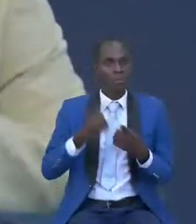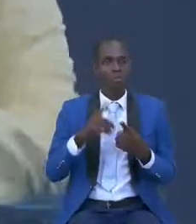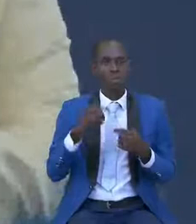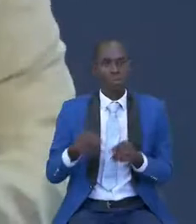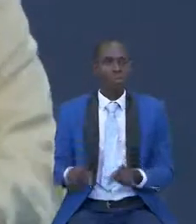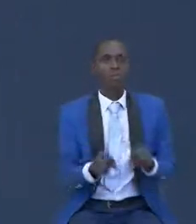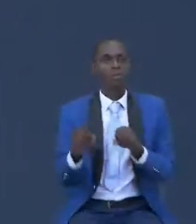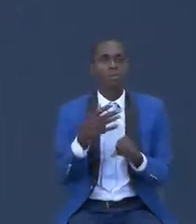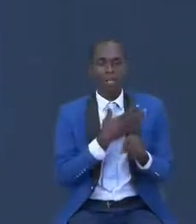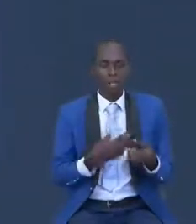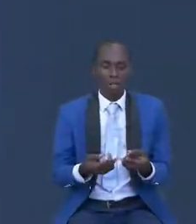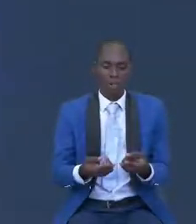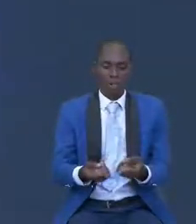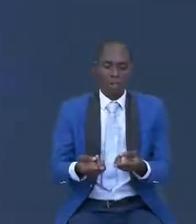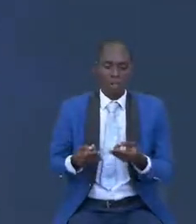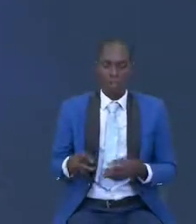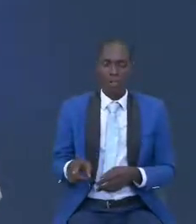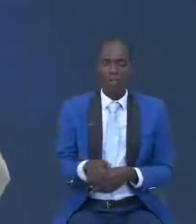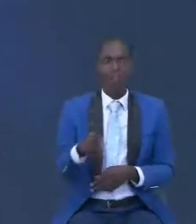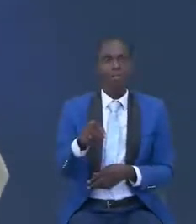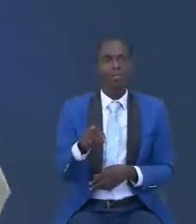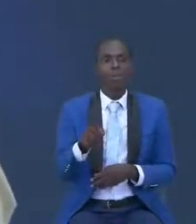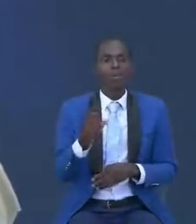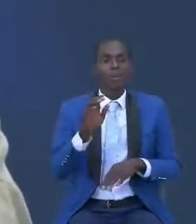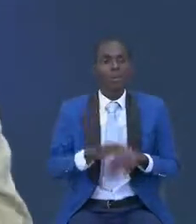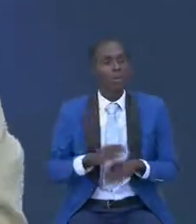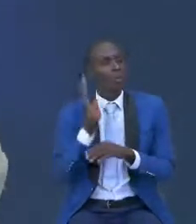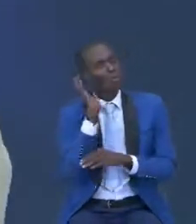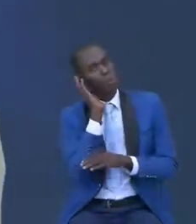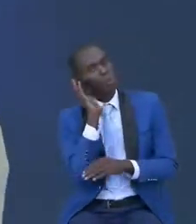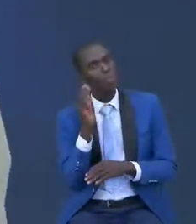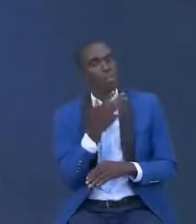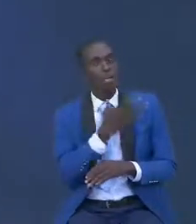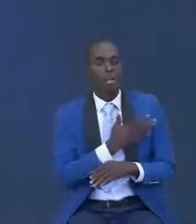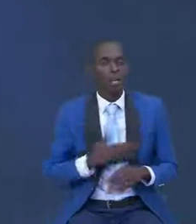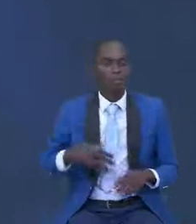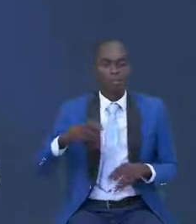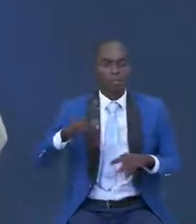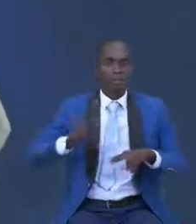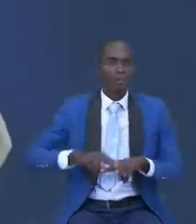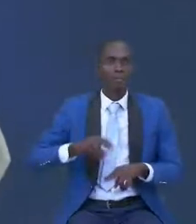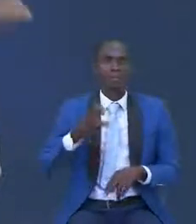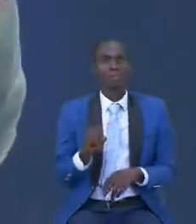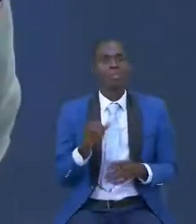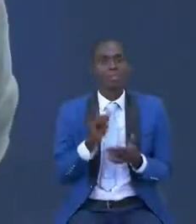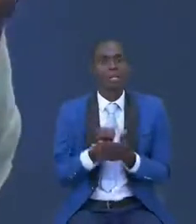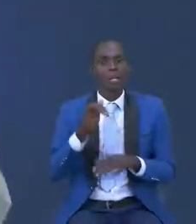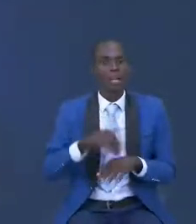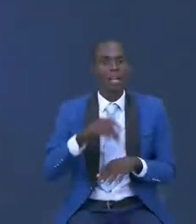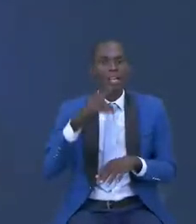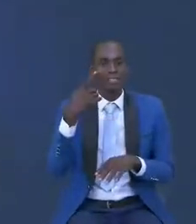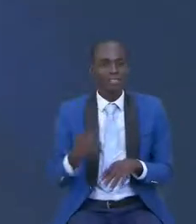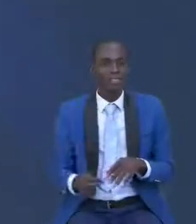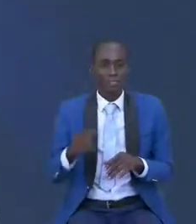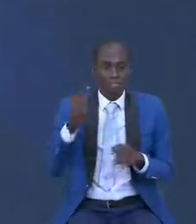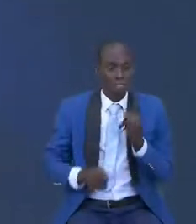plaçait sur des lits et des couchettes, afin que lorsque Pierre passerait, son ombre au